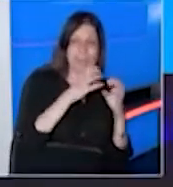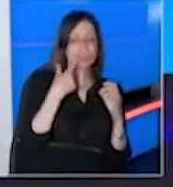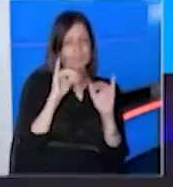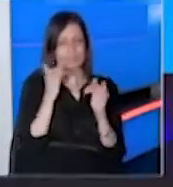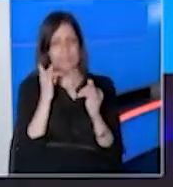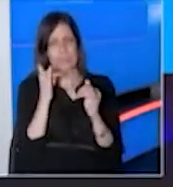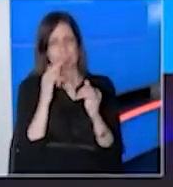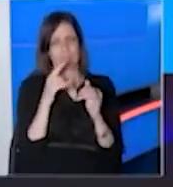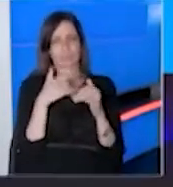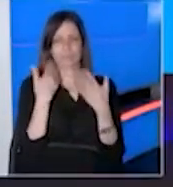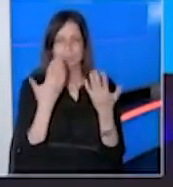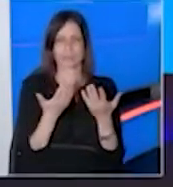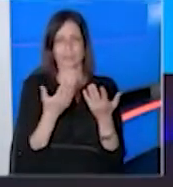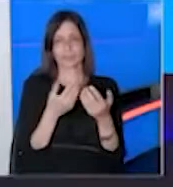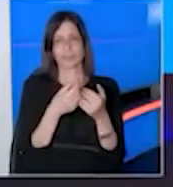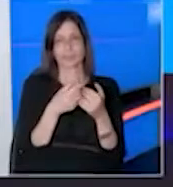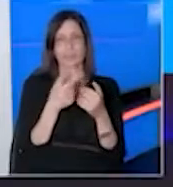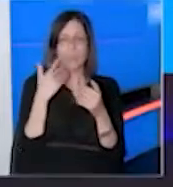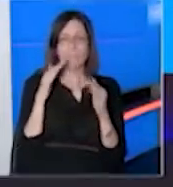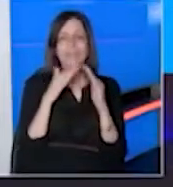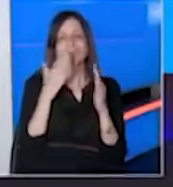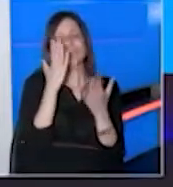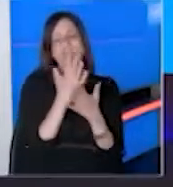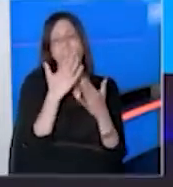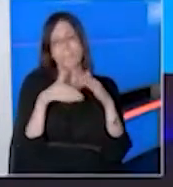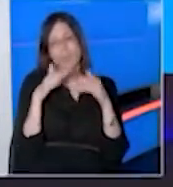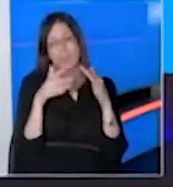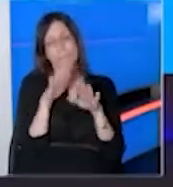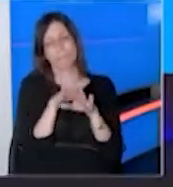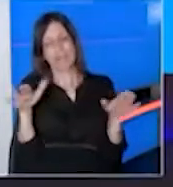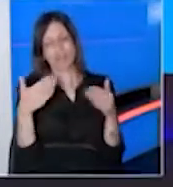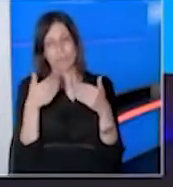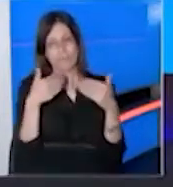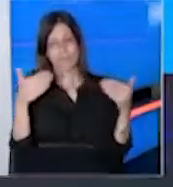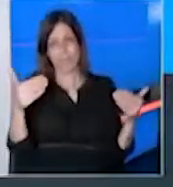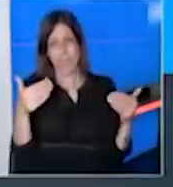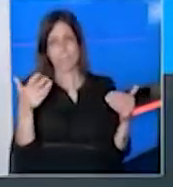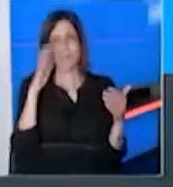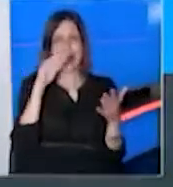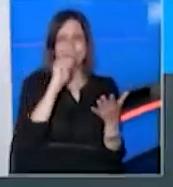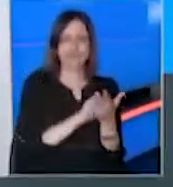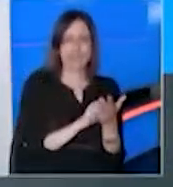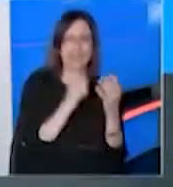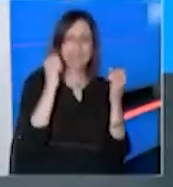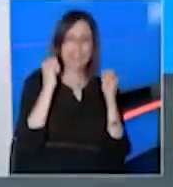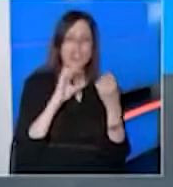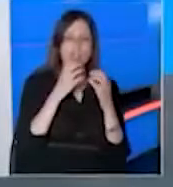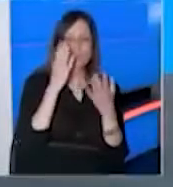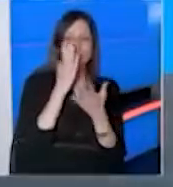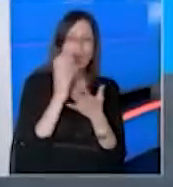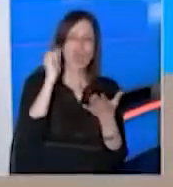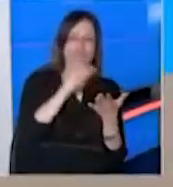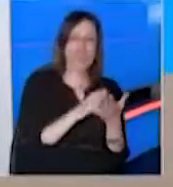הקרקע בשיוך על בתים ש... ודאי. על בתים שכבר בנויים. על מגרשים מפותחים. על השקעה תשתיתית שהקיבוץ כבר השקיע